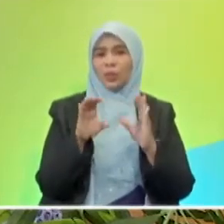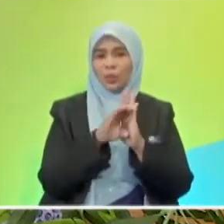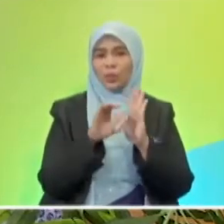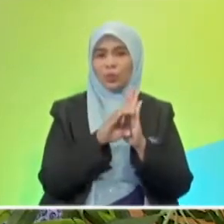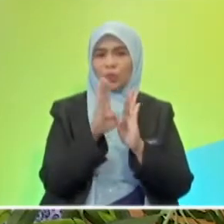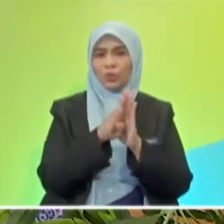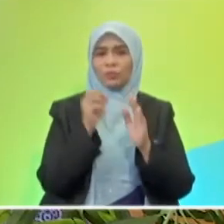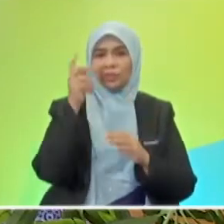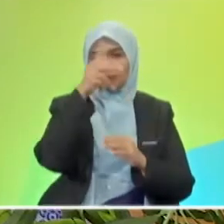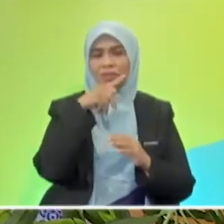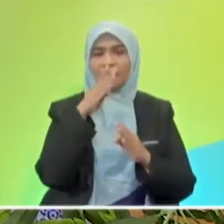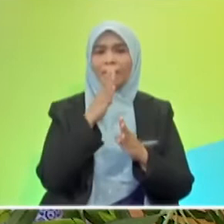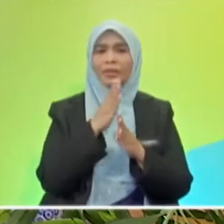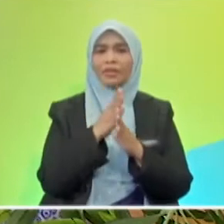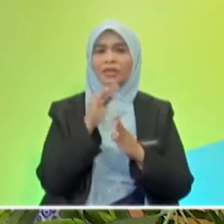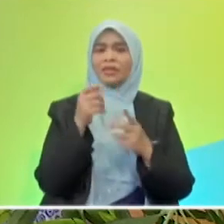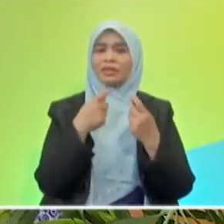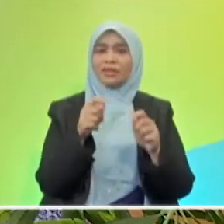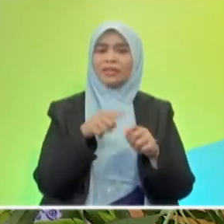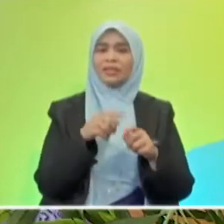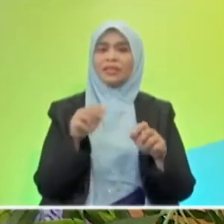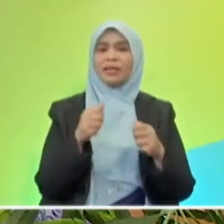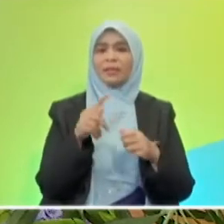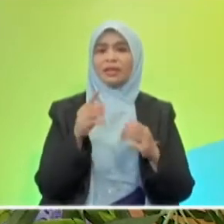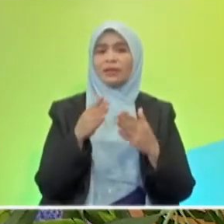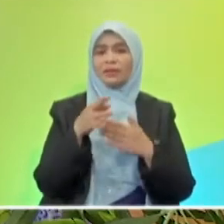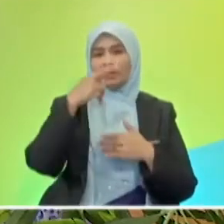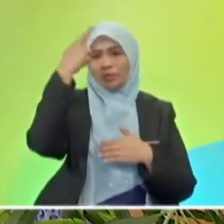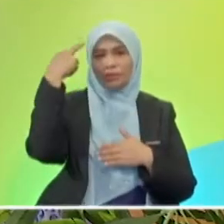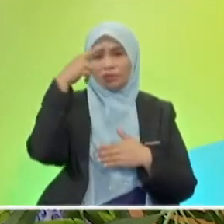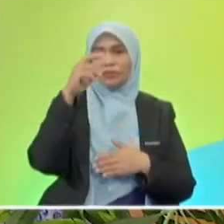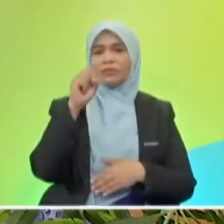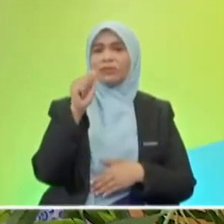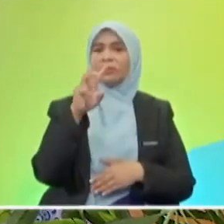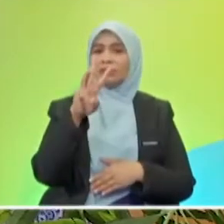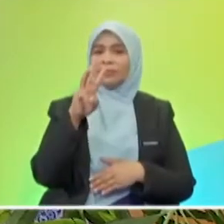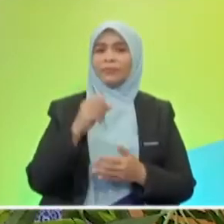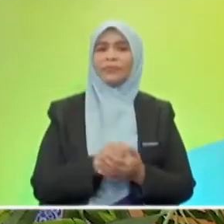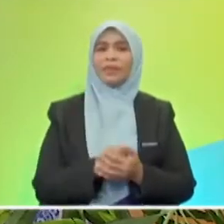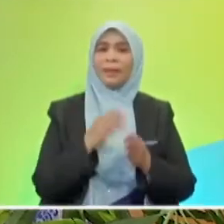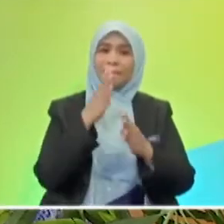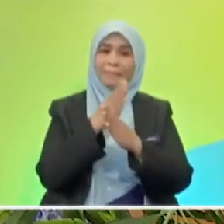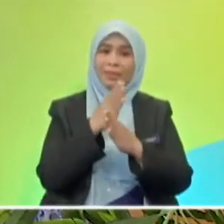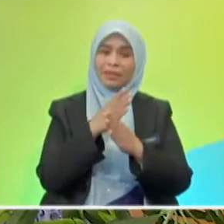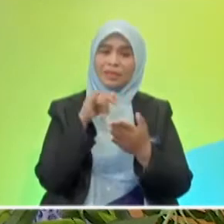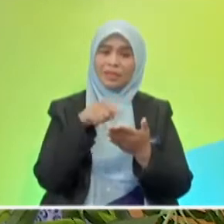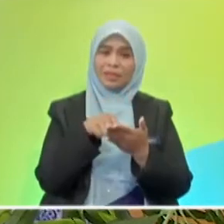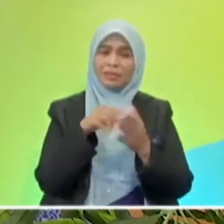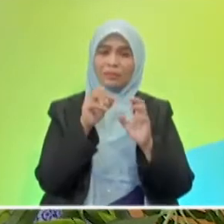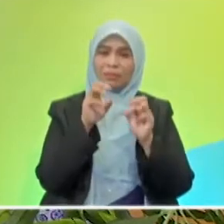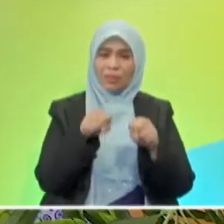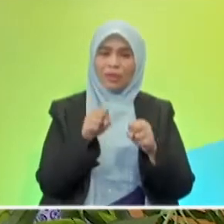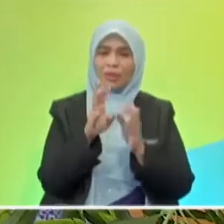diamalkan oleh Rasulullah Shallallahu Alaihi Wasallam main-main bener ini sebenarnya boleh mendatangkan